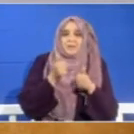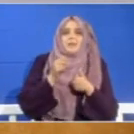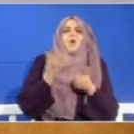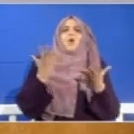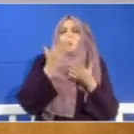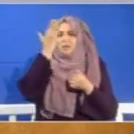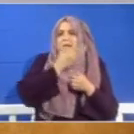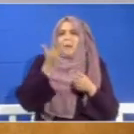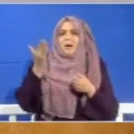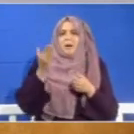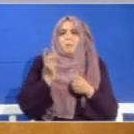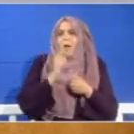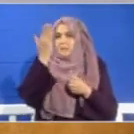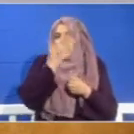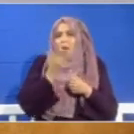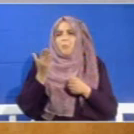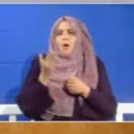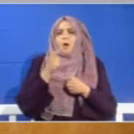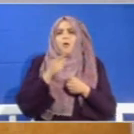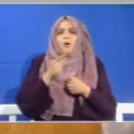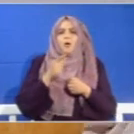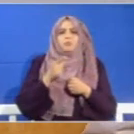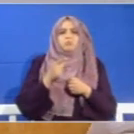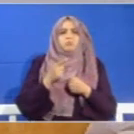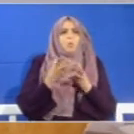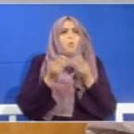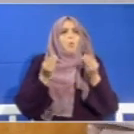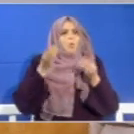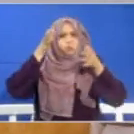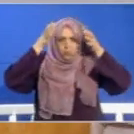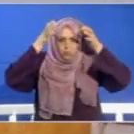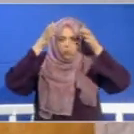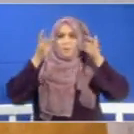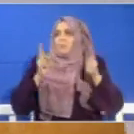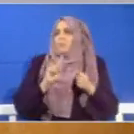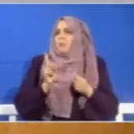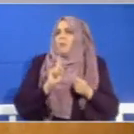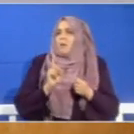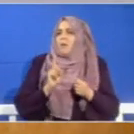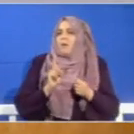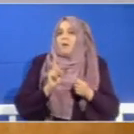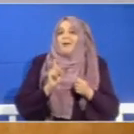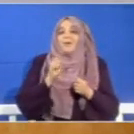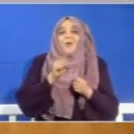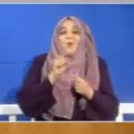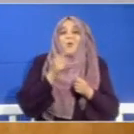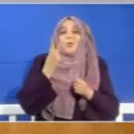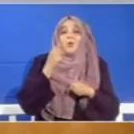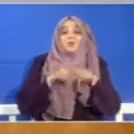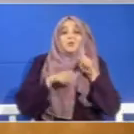بماذا اشتهروا؟ لم يشتهروا بغزارة علمهم ولا بكذا، اشتهروا